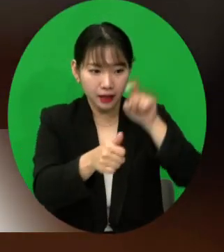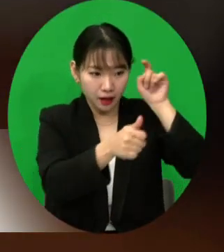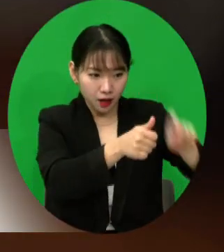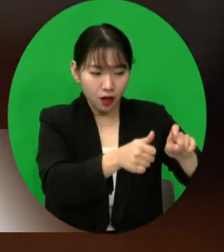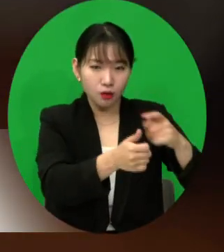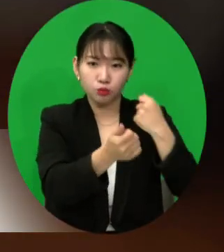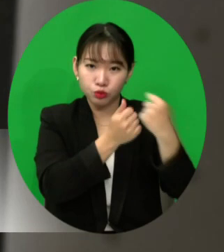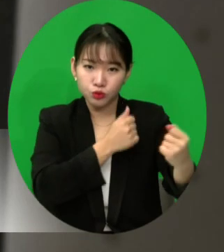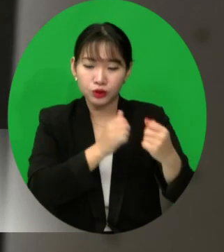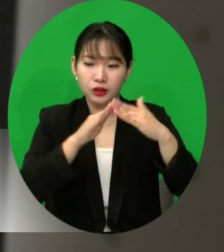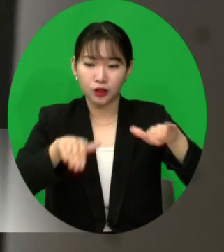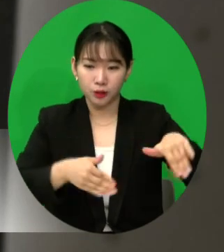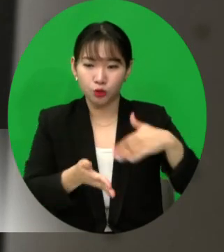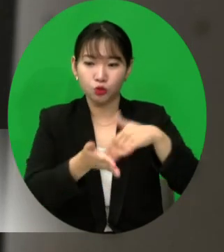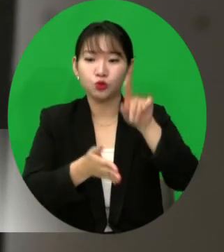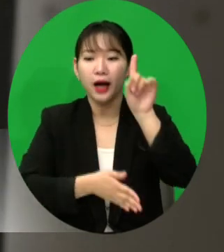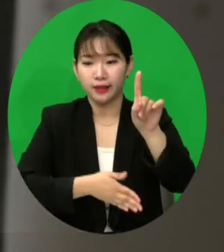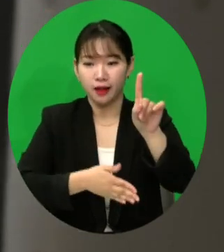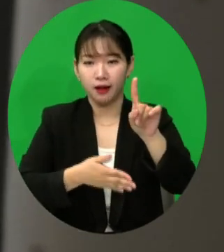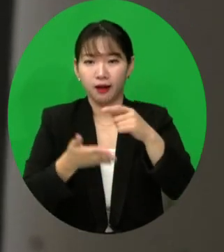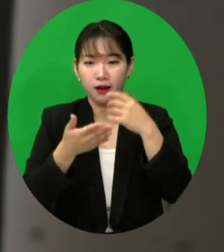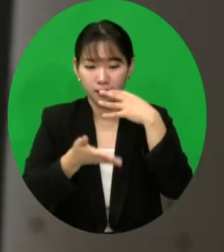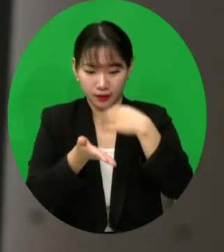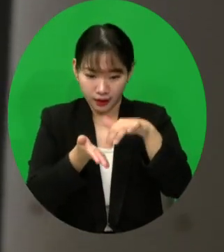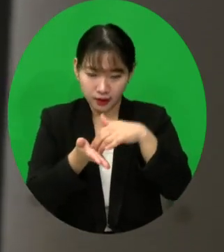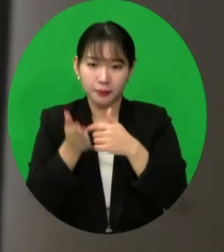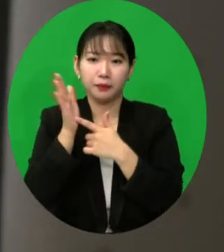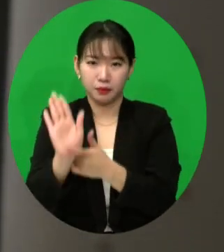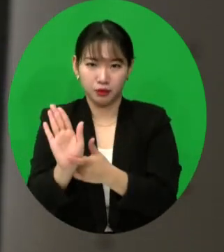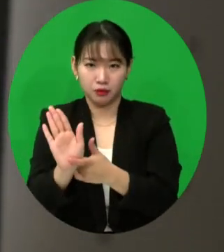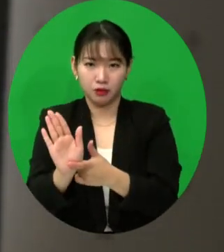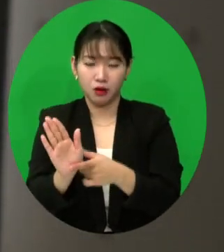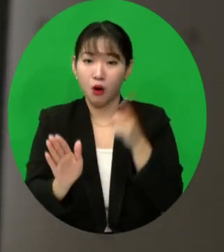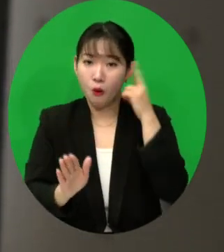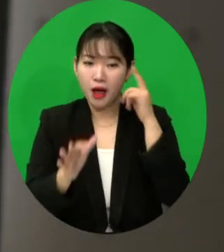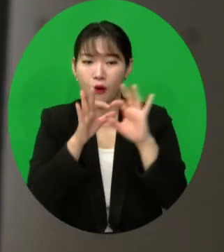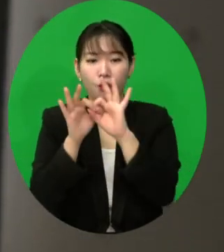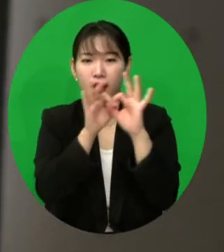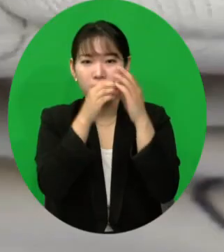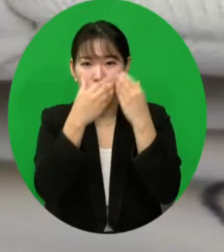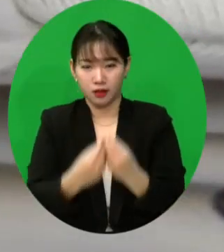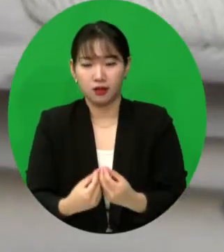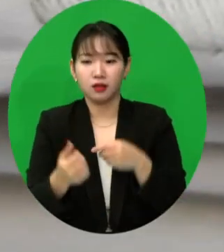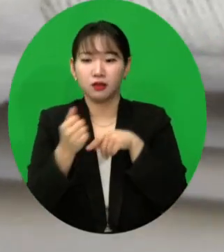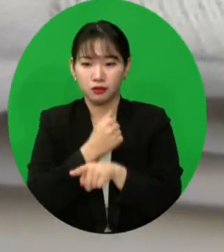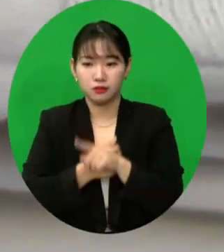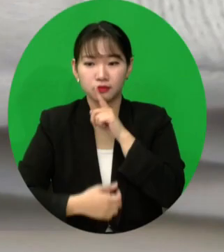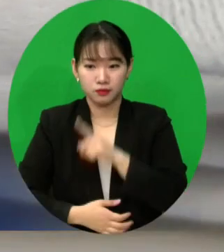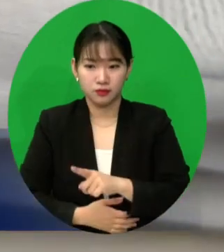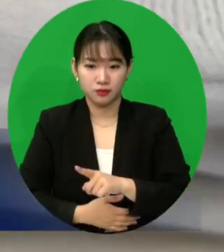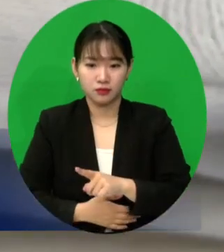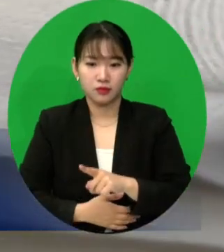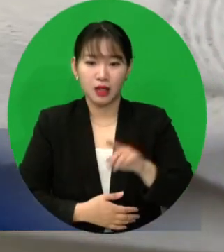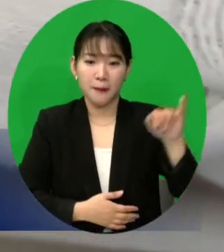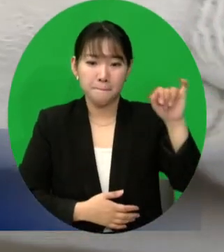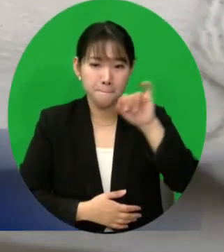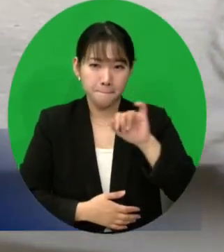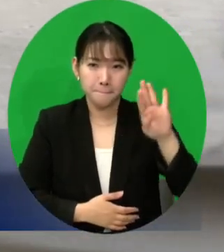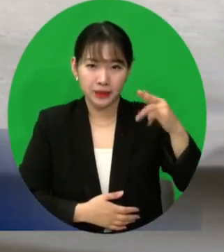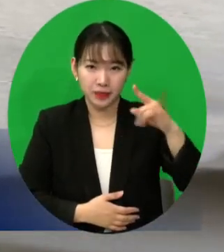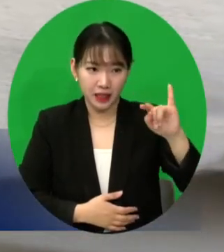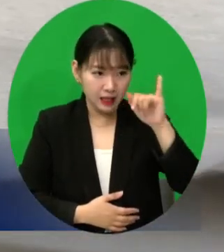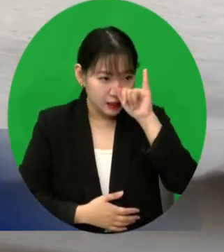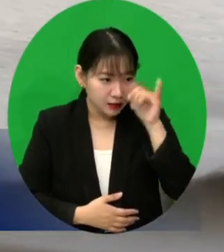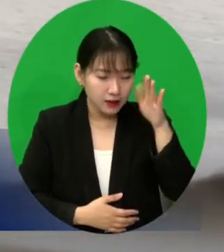한 건으로 통계를 잡고 있다는 겁니다. 연관 사례라는 것이 이유입니다. 빈대가